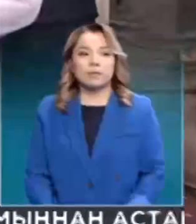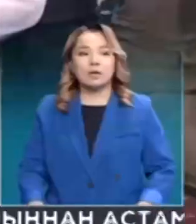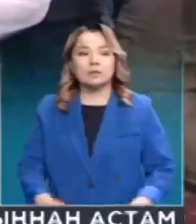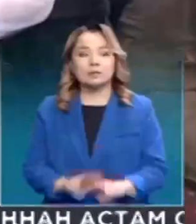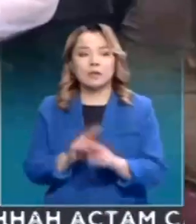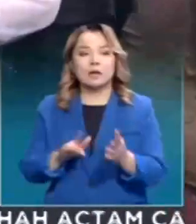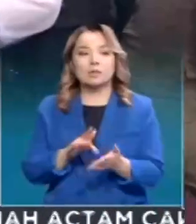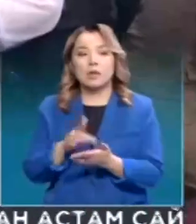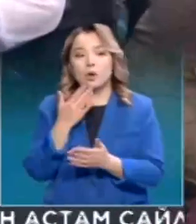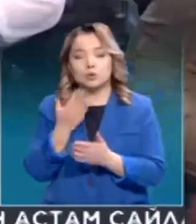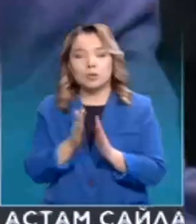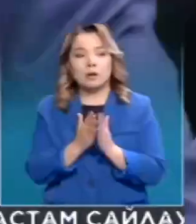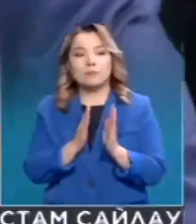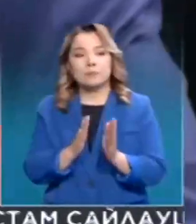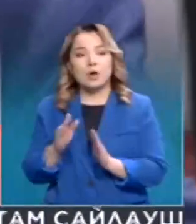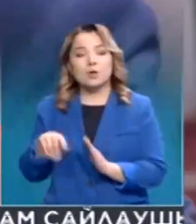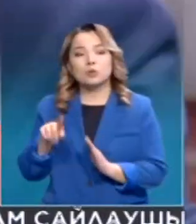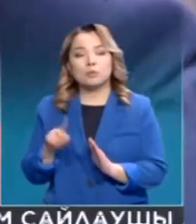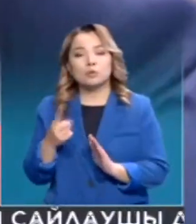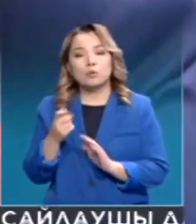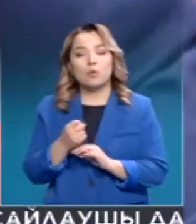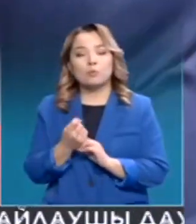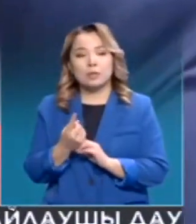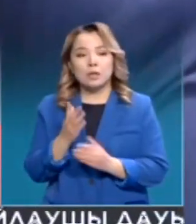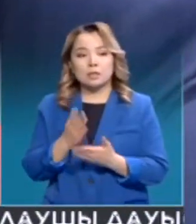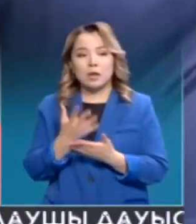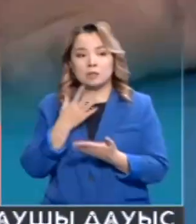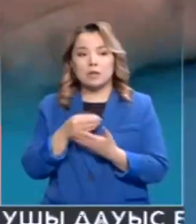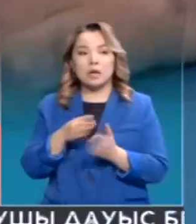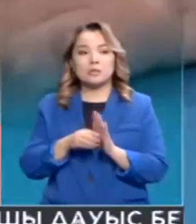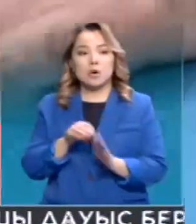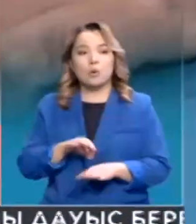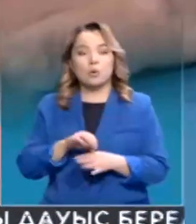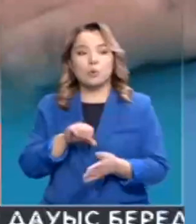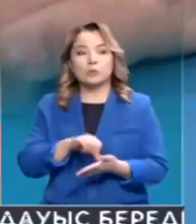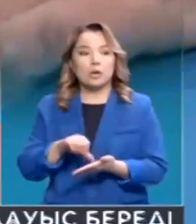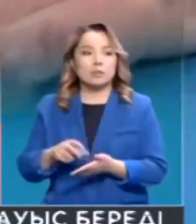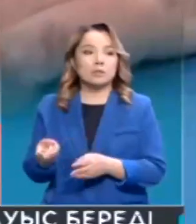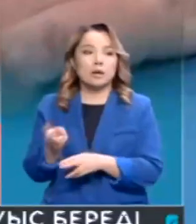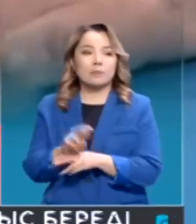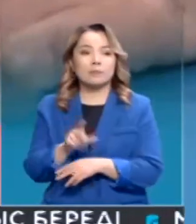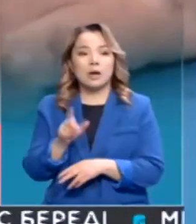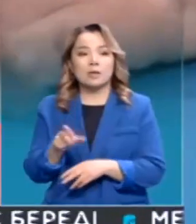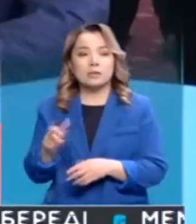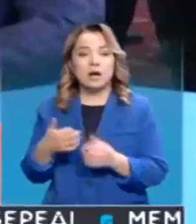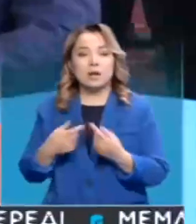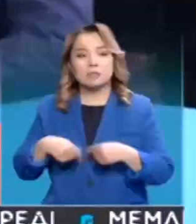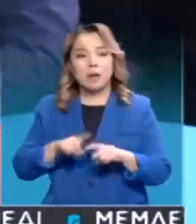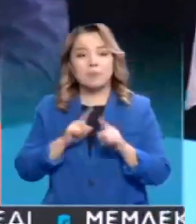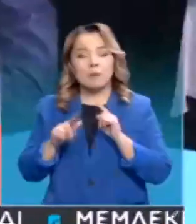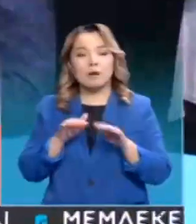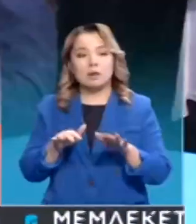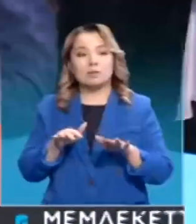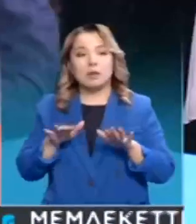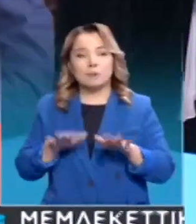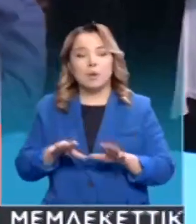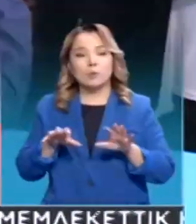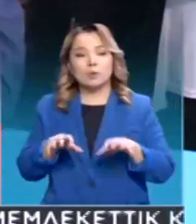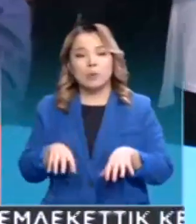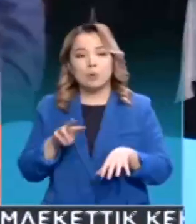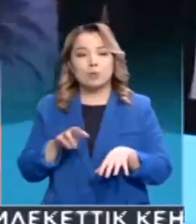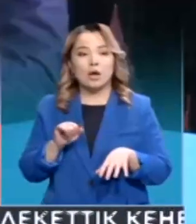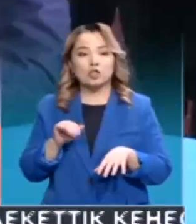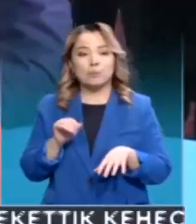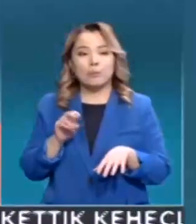Елордадағы ұлттық кітапханада орналасқан нөмір 111-ші сайлау учаскесі. Мұнда келіп дауыс берген азаматтардың арасында парламент сенатының төрағасы